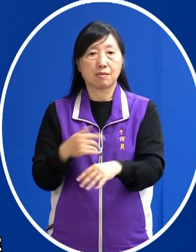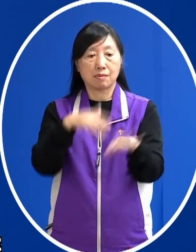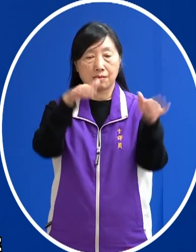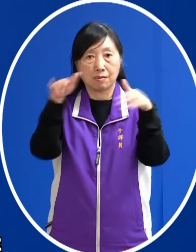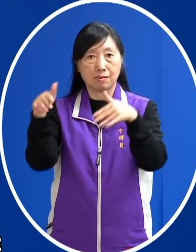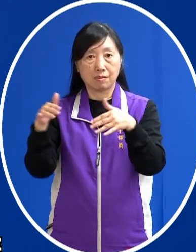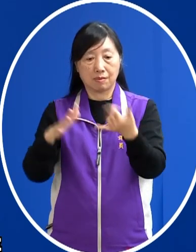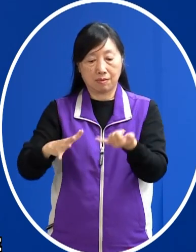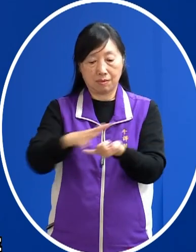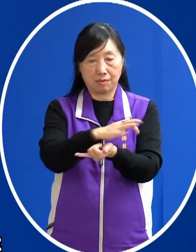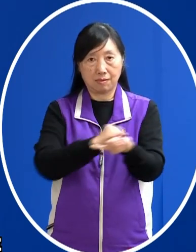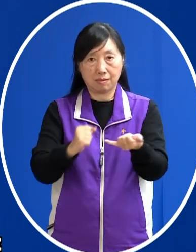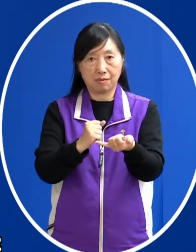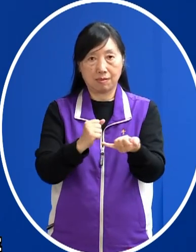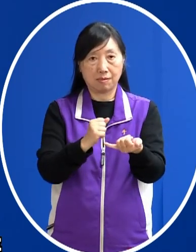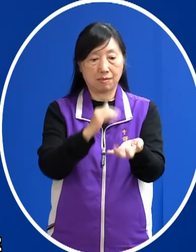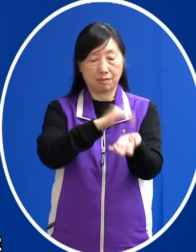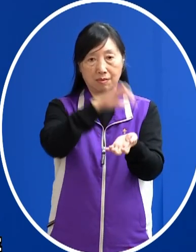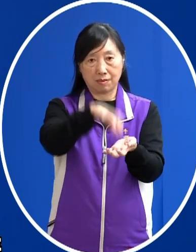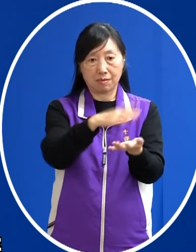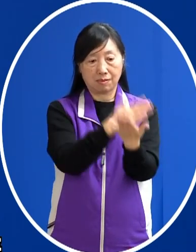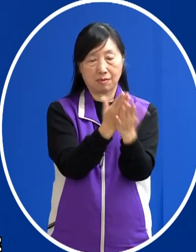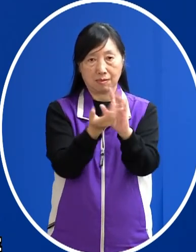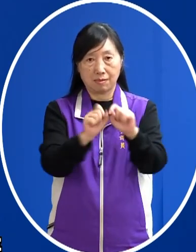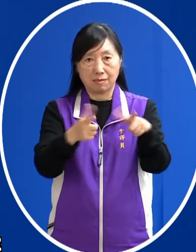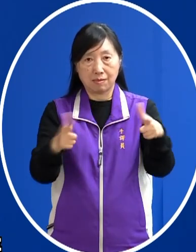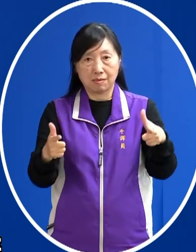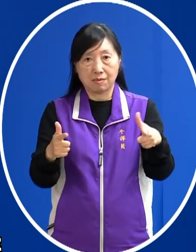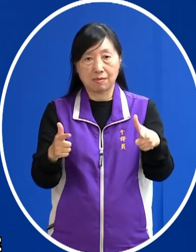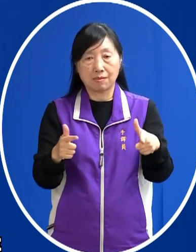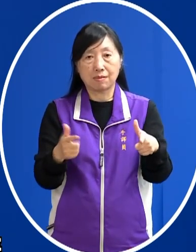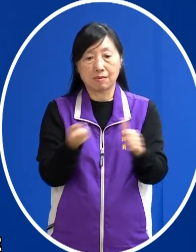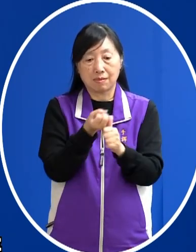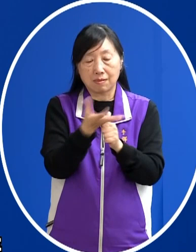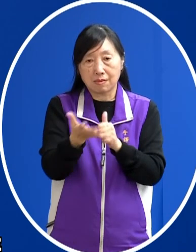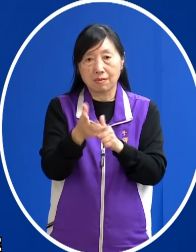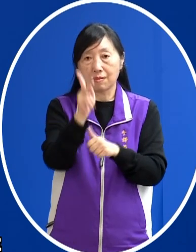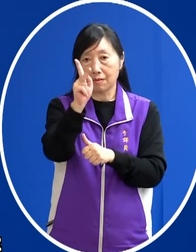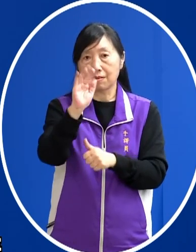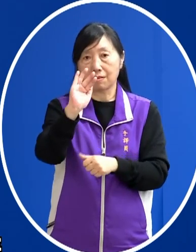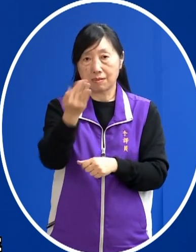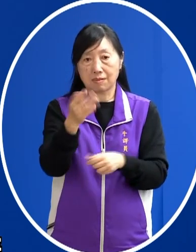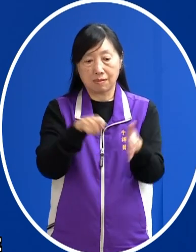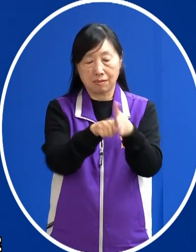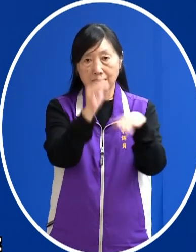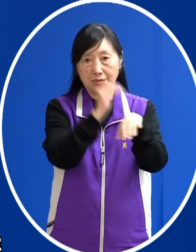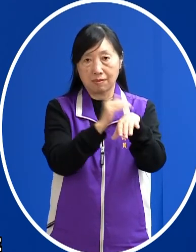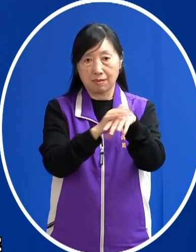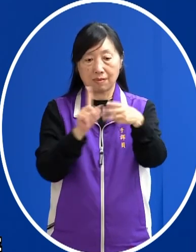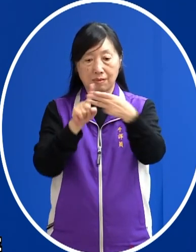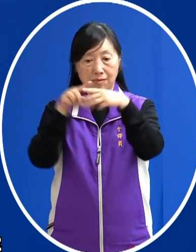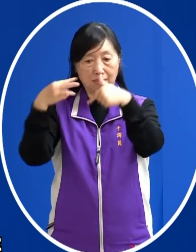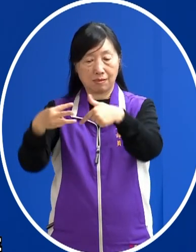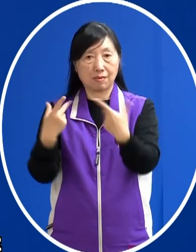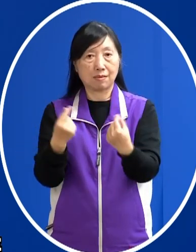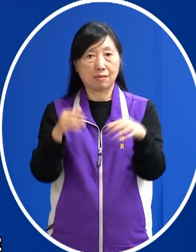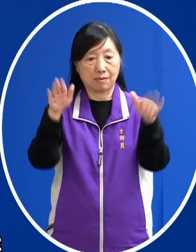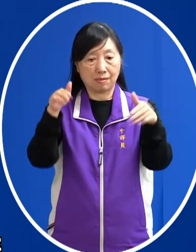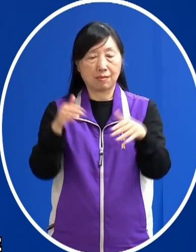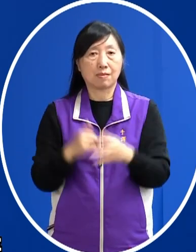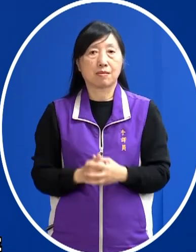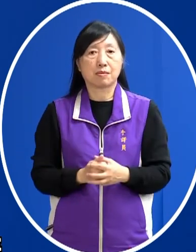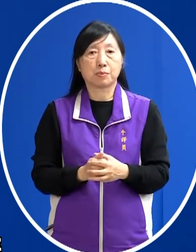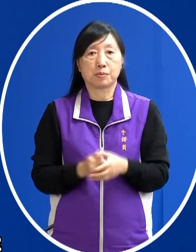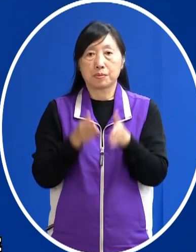集了全国各医疗院所相关的感染科的这些专家跟主任。那我们